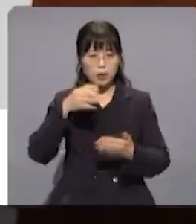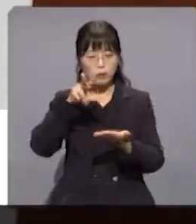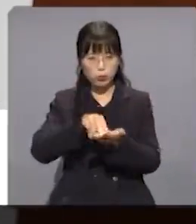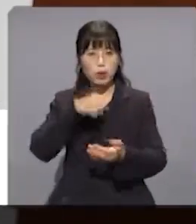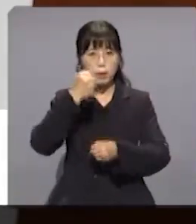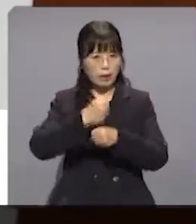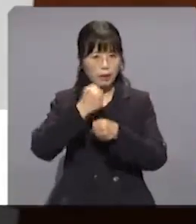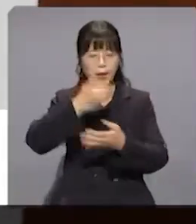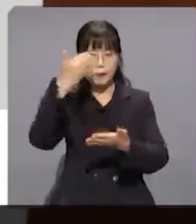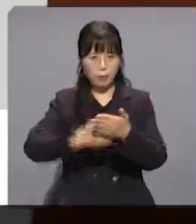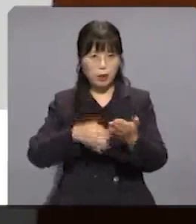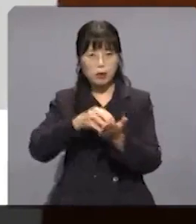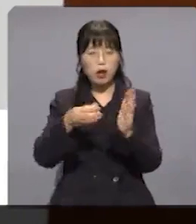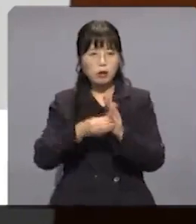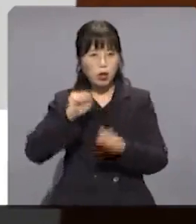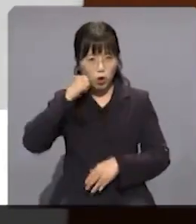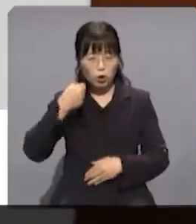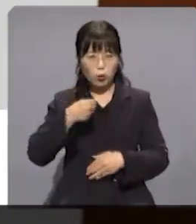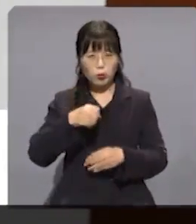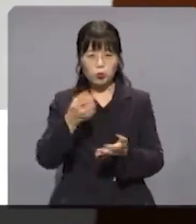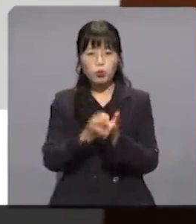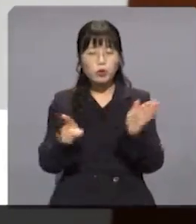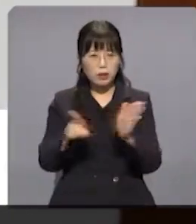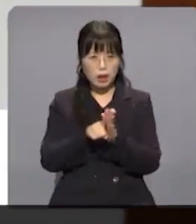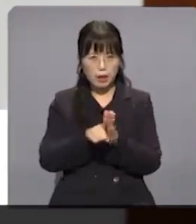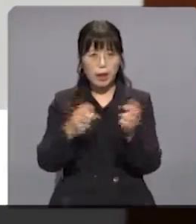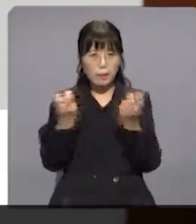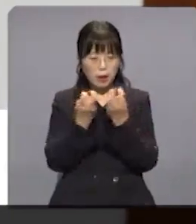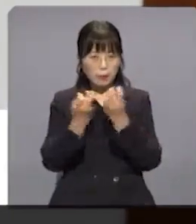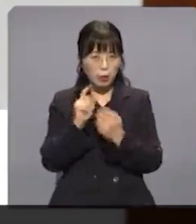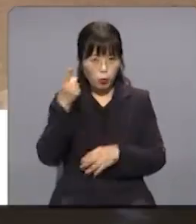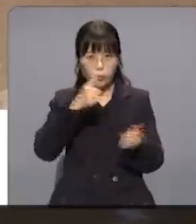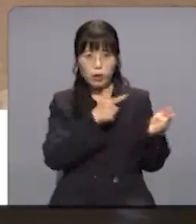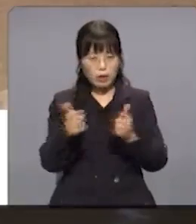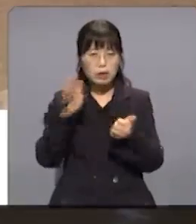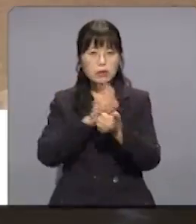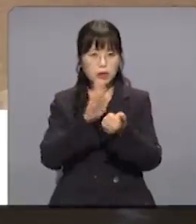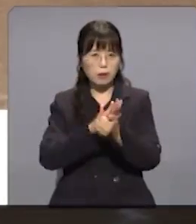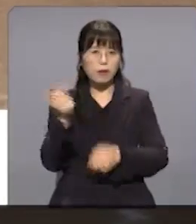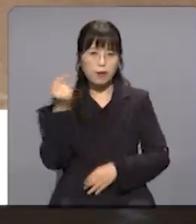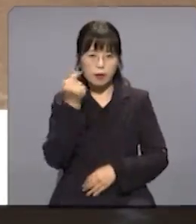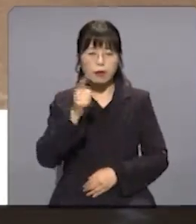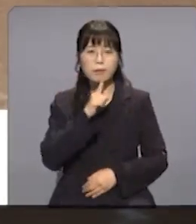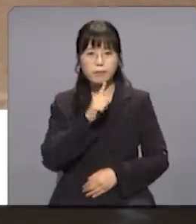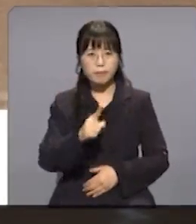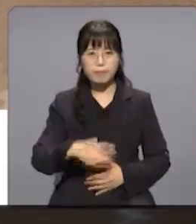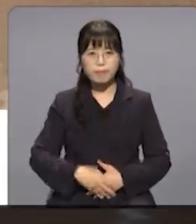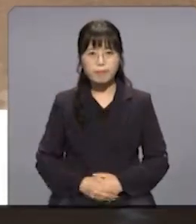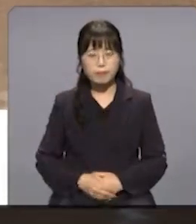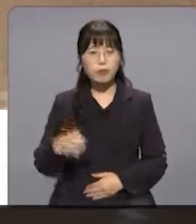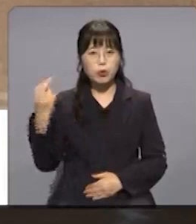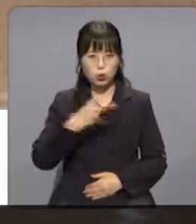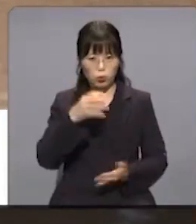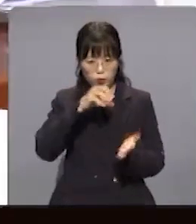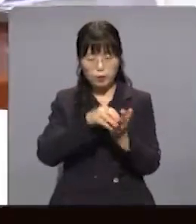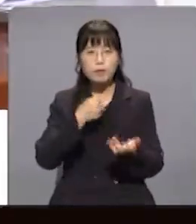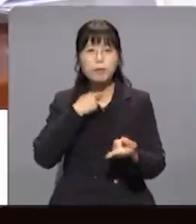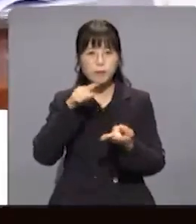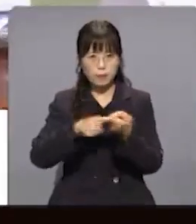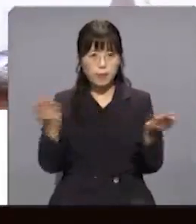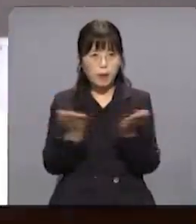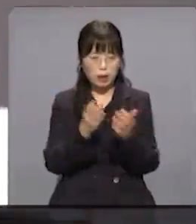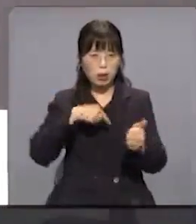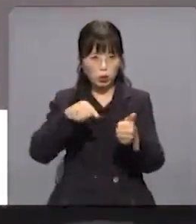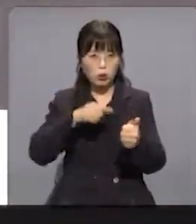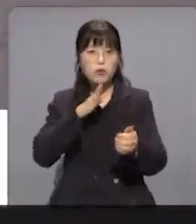배제하고 적정 난이도를 위해 출제 기법을 고도화하는 등 지원을 강화하기로 했습니다 또 적성에 맞는